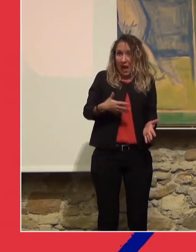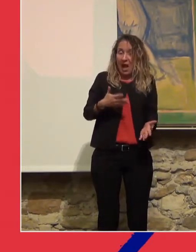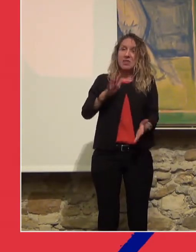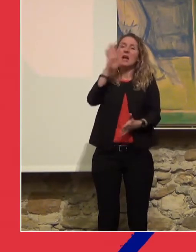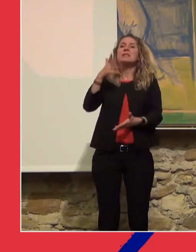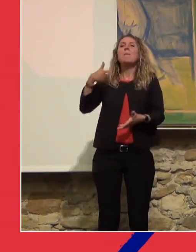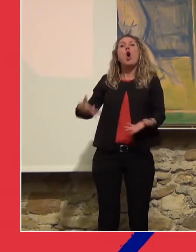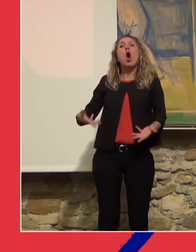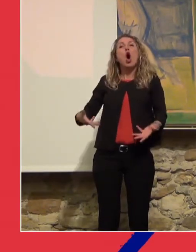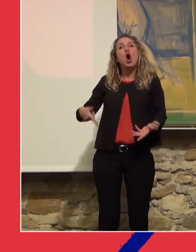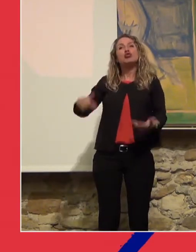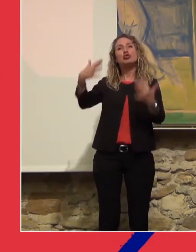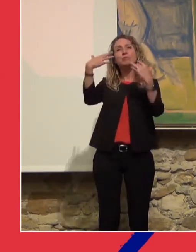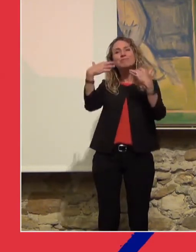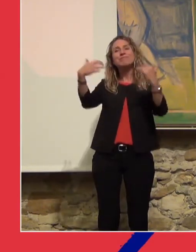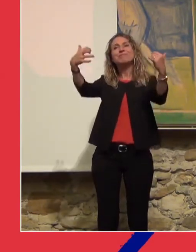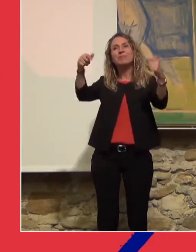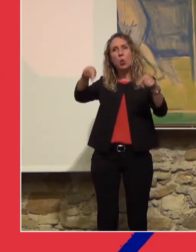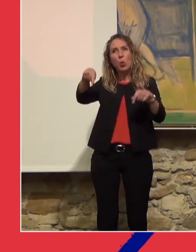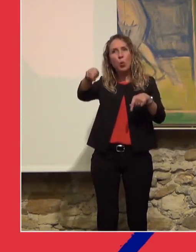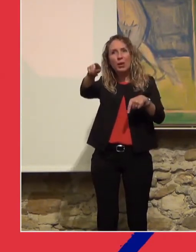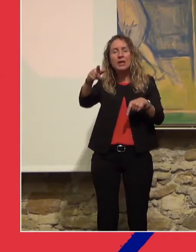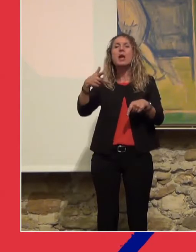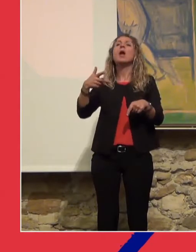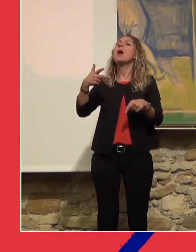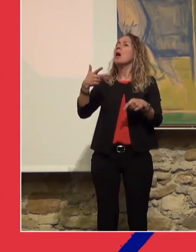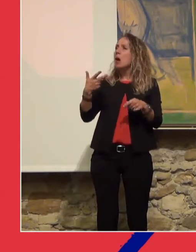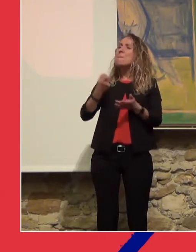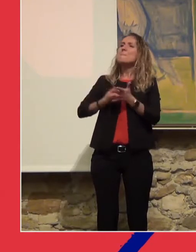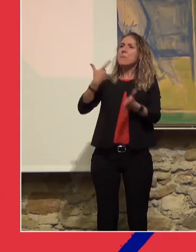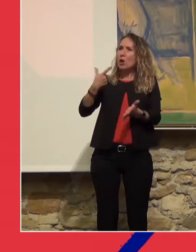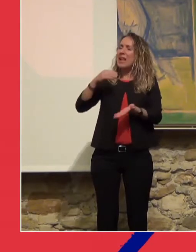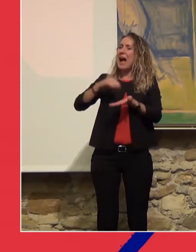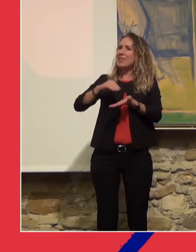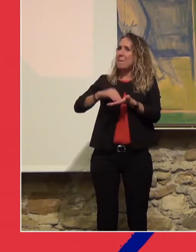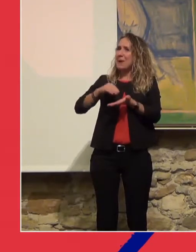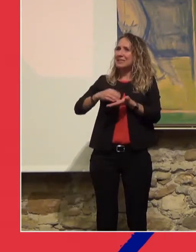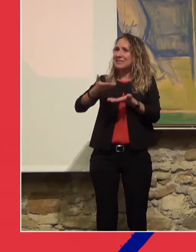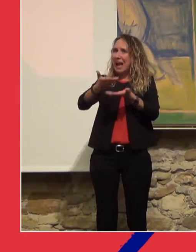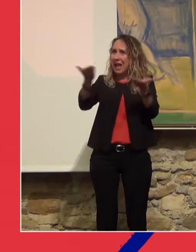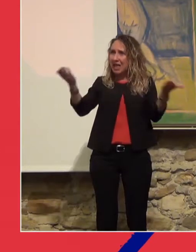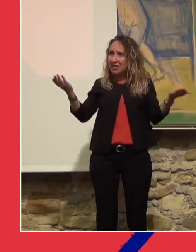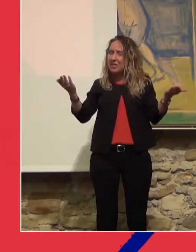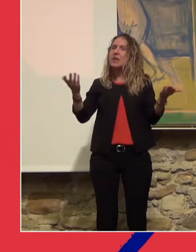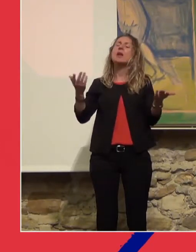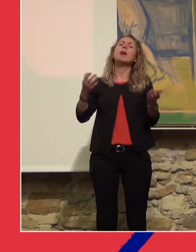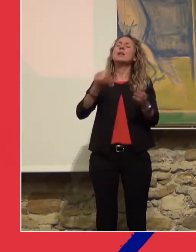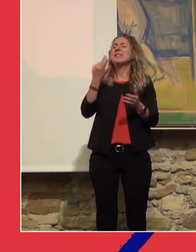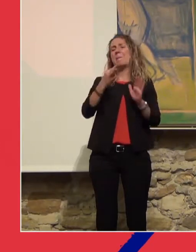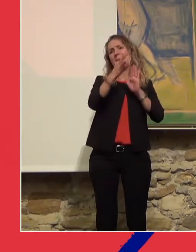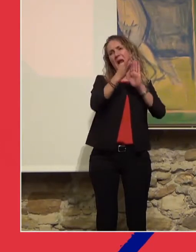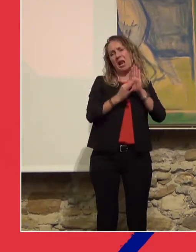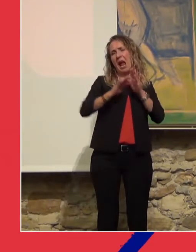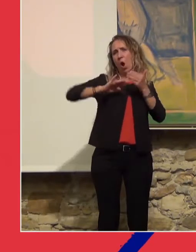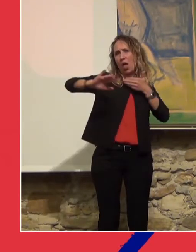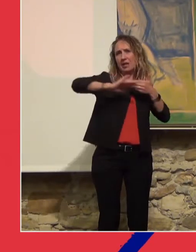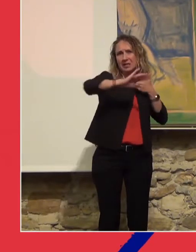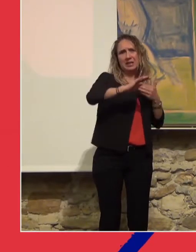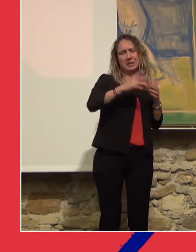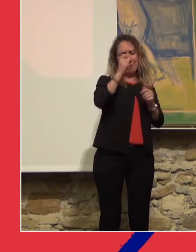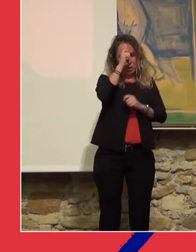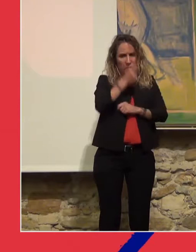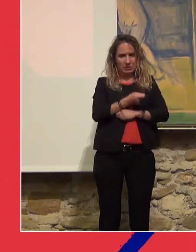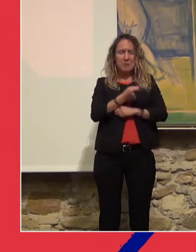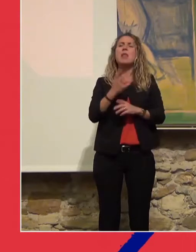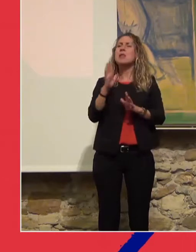presenza, nel rispetto delle regole, per lavorare, ascoltare e pensare a quello che stiamo vivendo, per